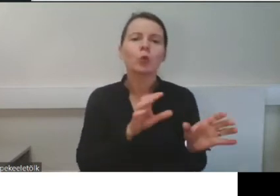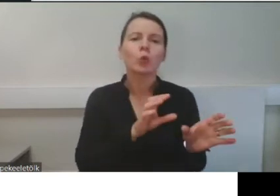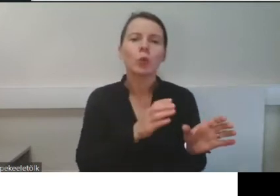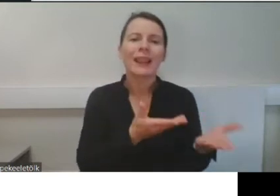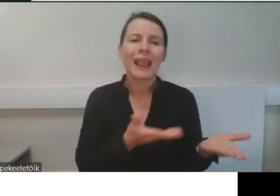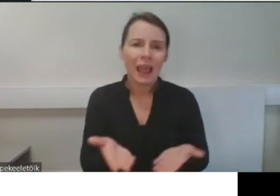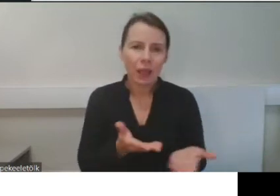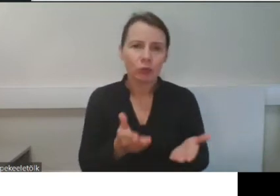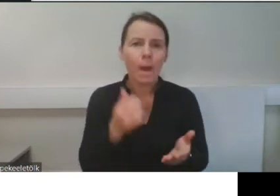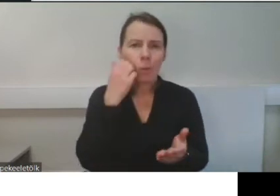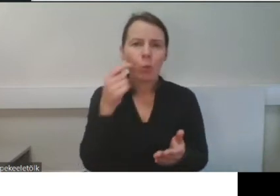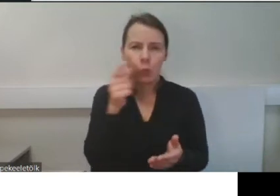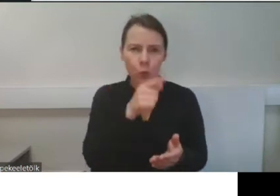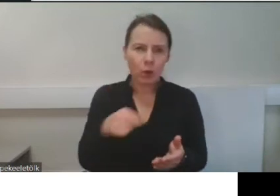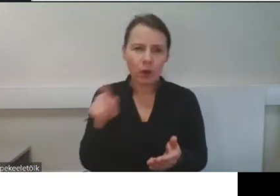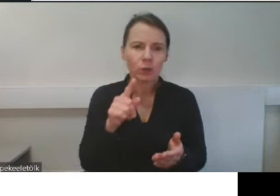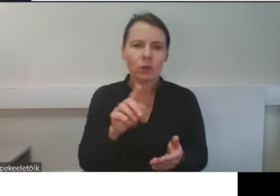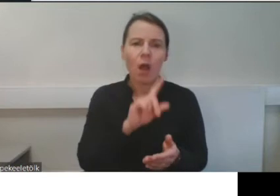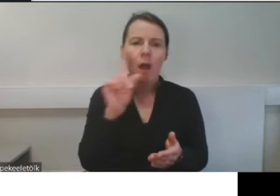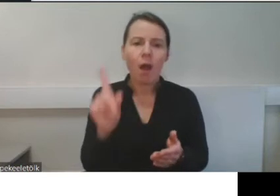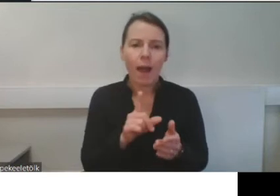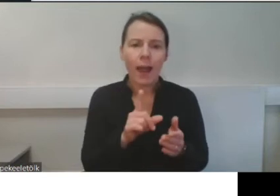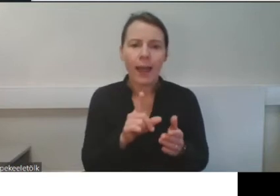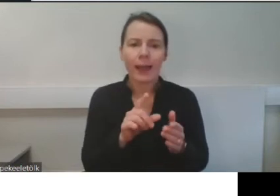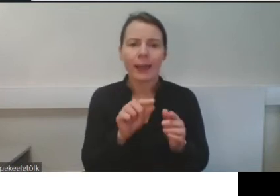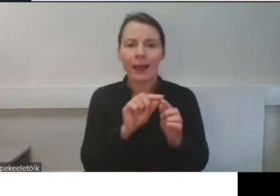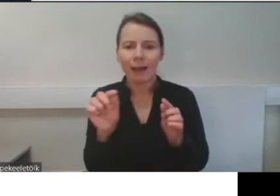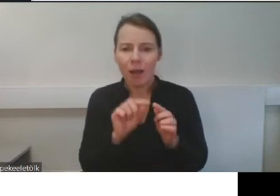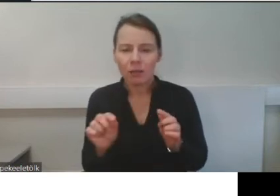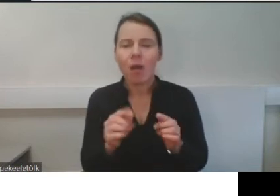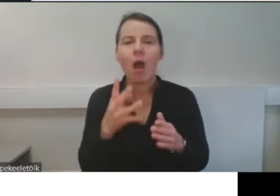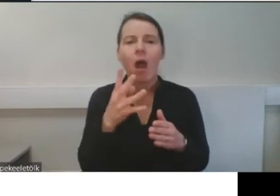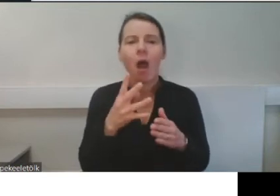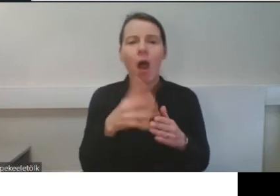inimesi palju rohkem kui nooremates vanusrühmades.